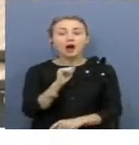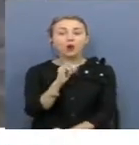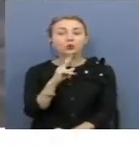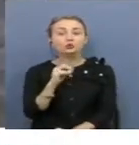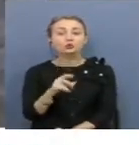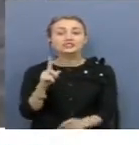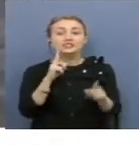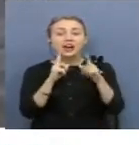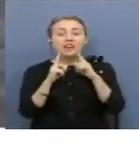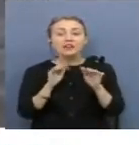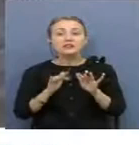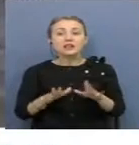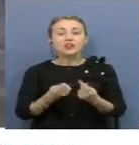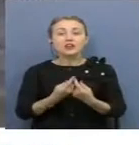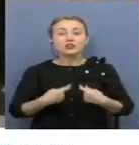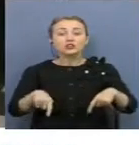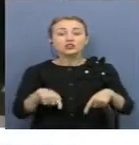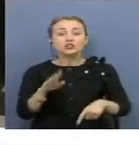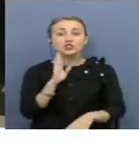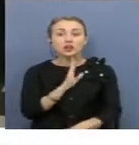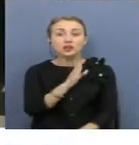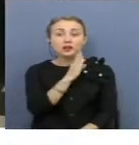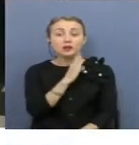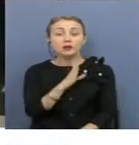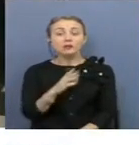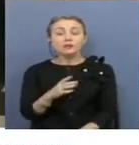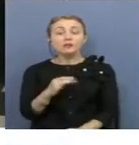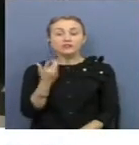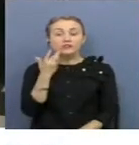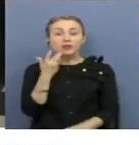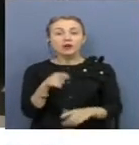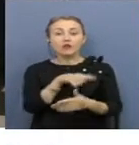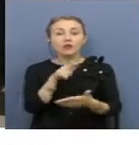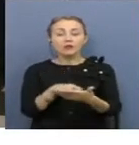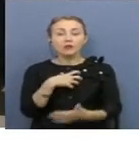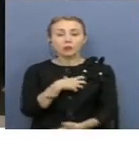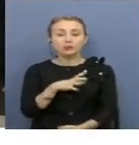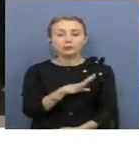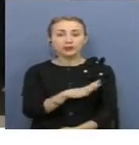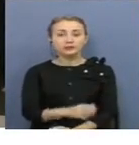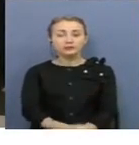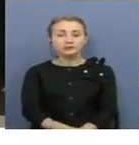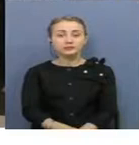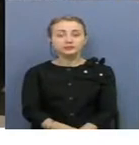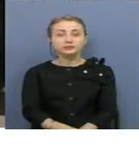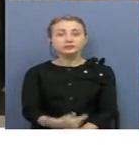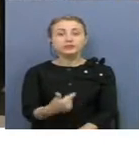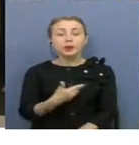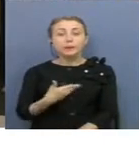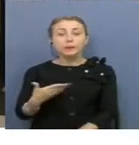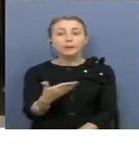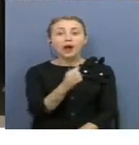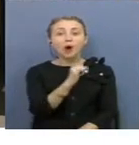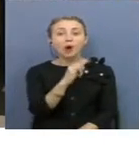туындыларды қайырымдылық аукционына келген. Шараның ең басты мақсаты бұл ауыр науқас балаларға арнап,